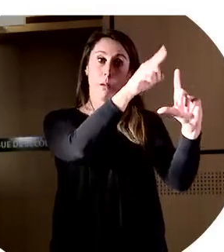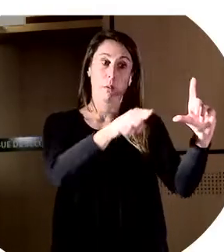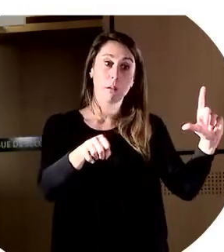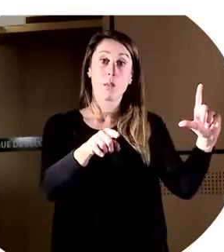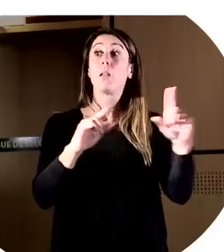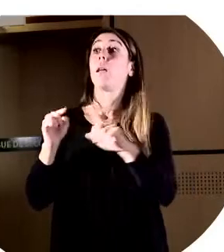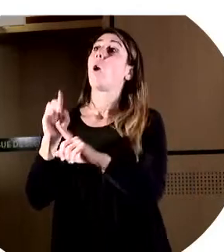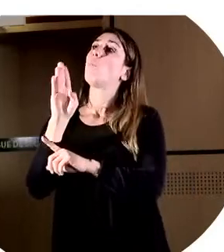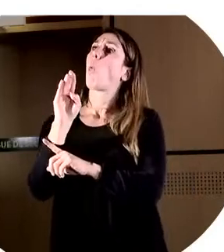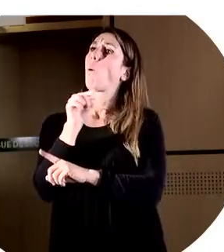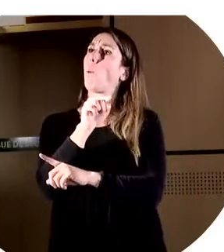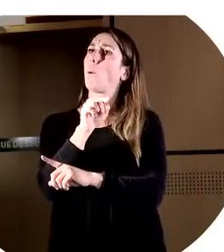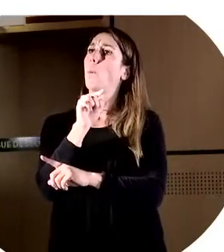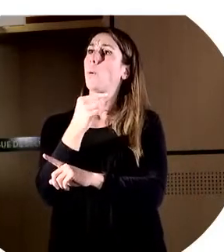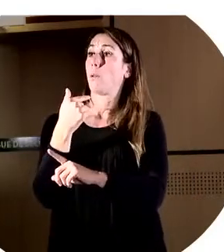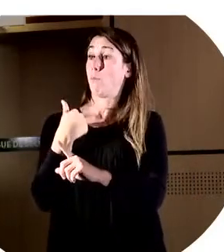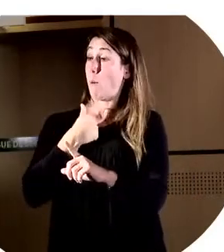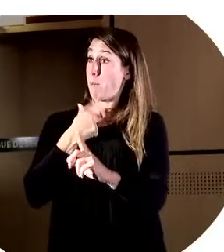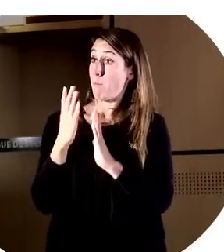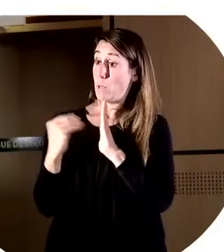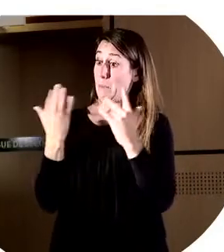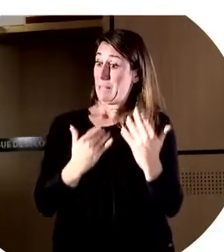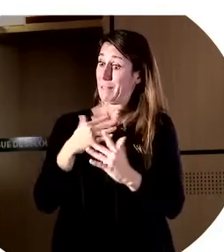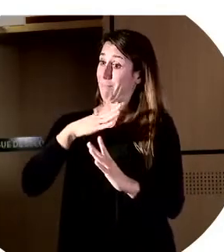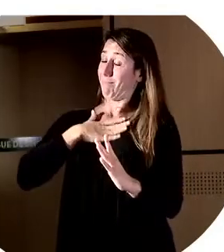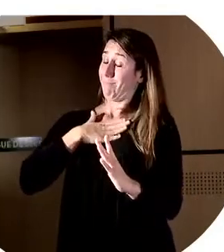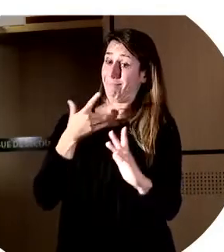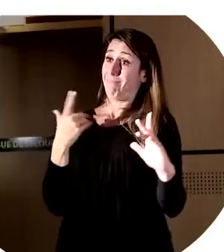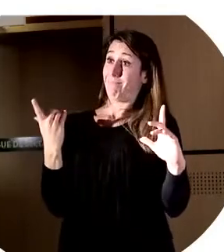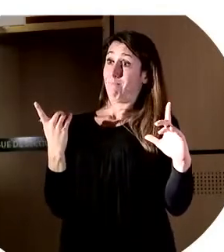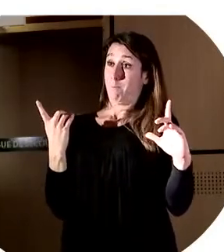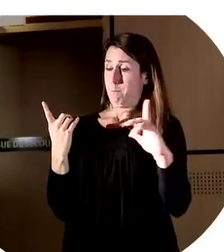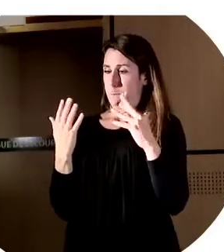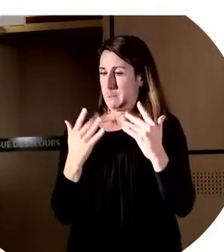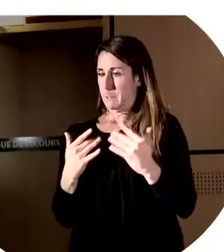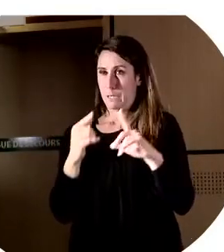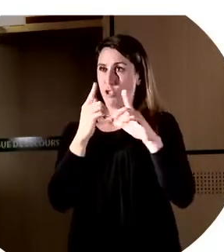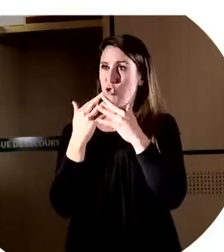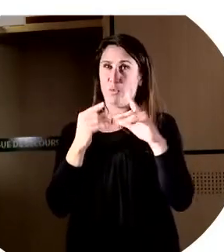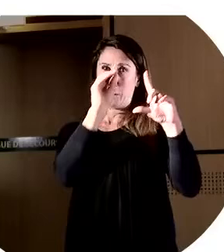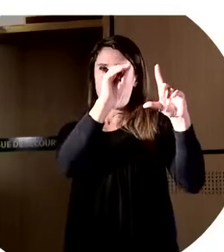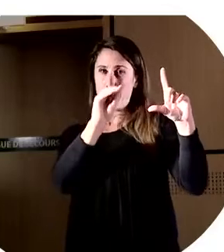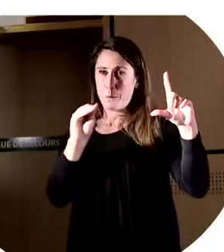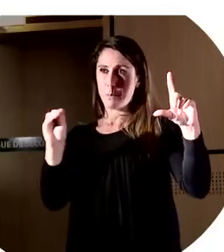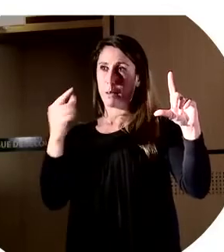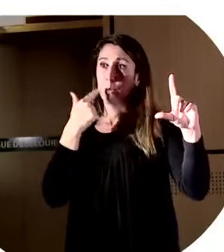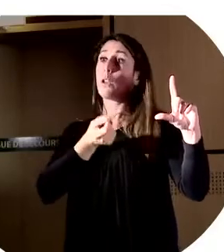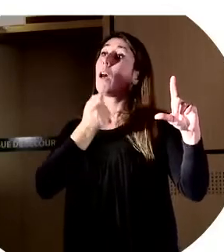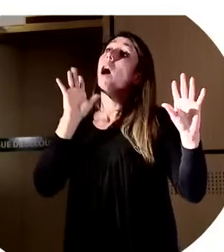à construire avec mon modèle mathématique, en supposant que le patient prenait régulièrement son